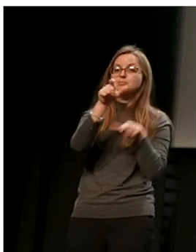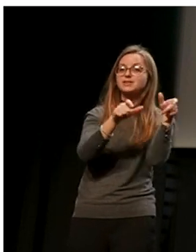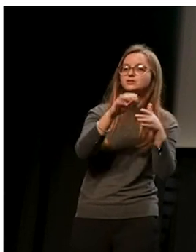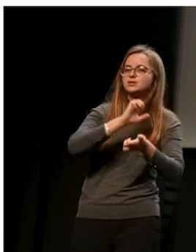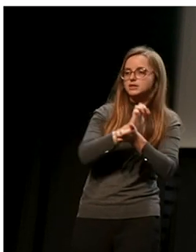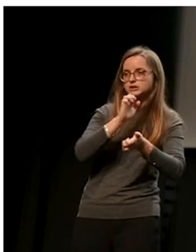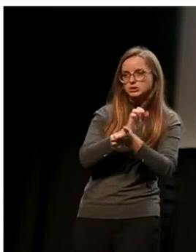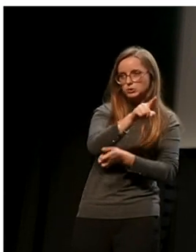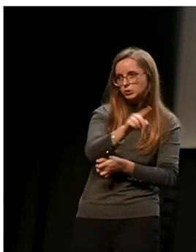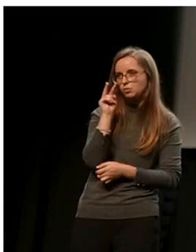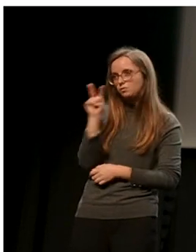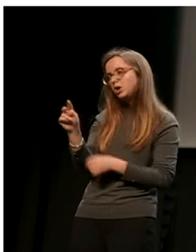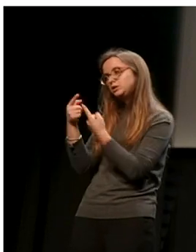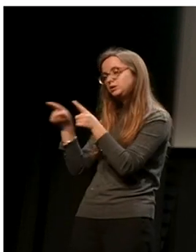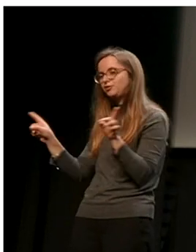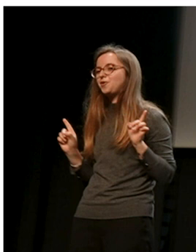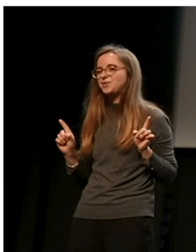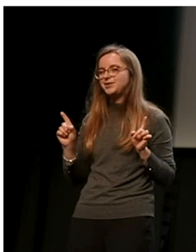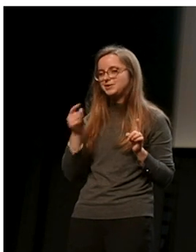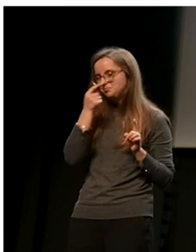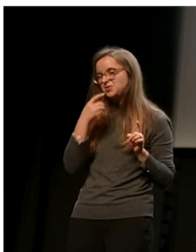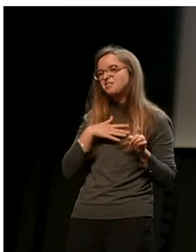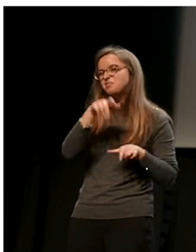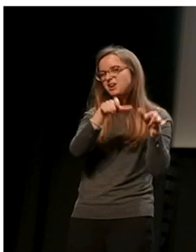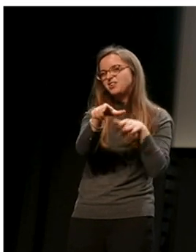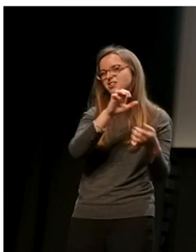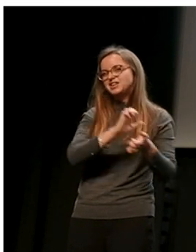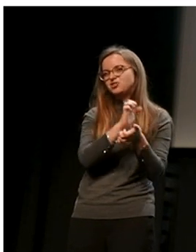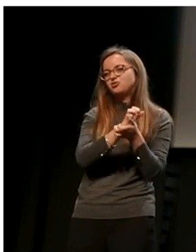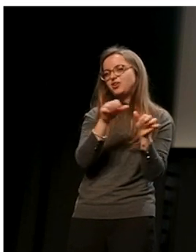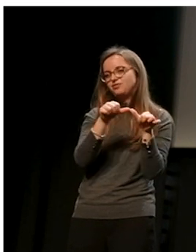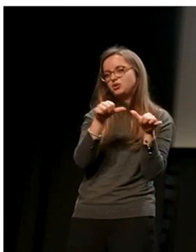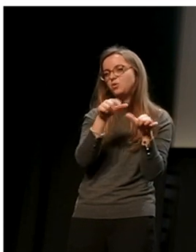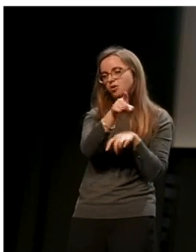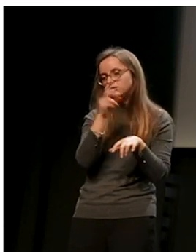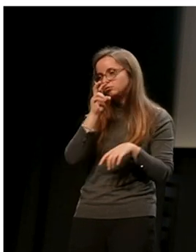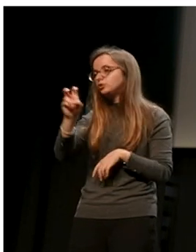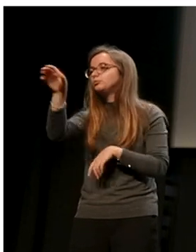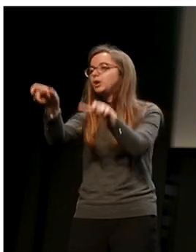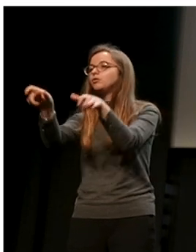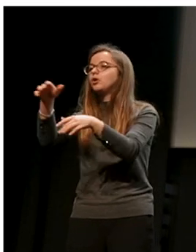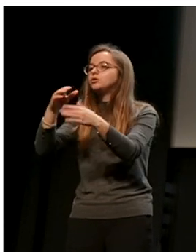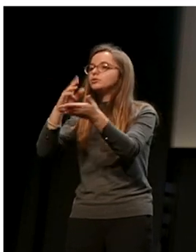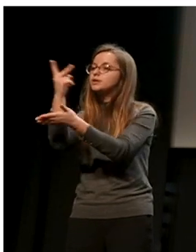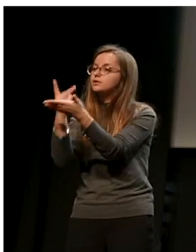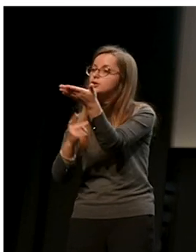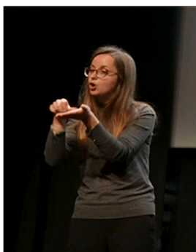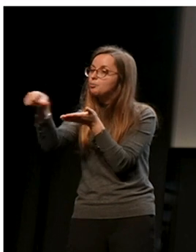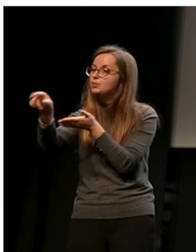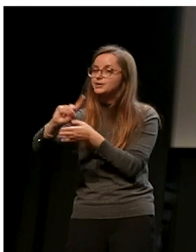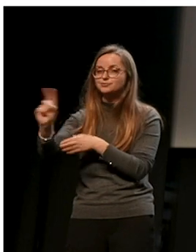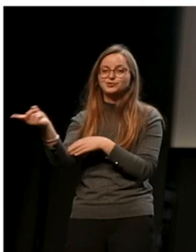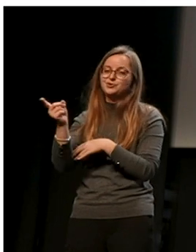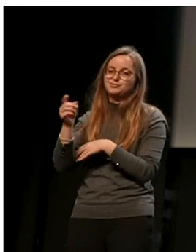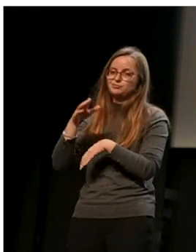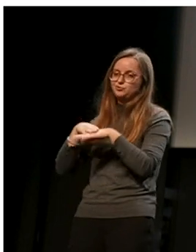a... Je pense des éditeurs qui vont pas forcément faire appel à ces illustrateurs qui utilisent ça comme un outil, mais vont faire appel à des gens qui ne sont pas